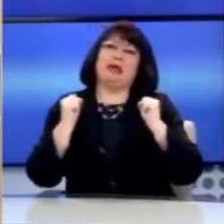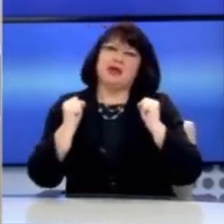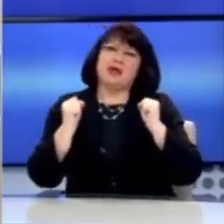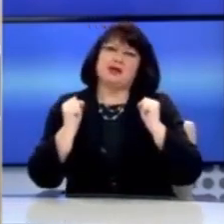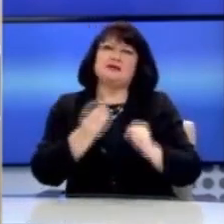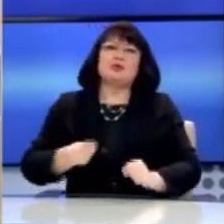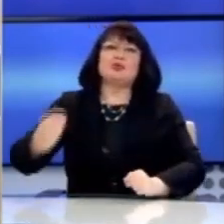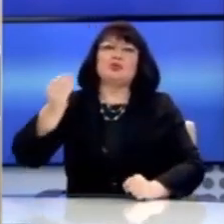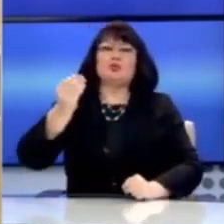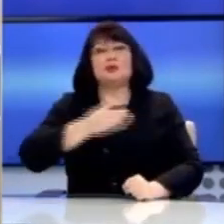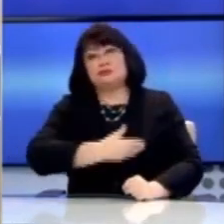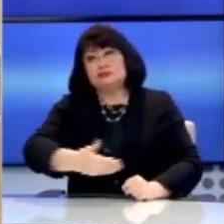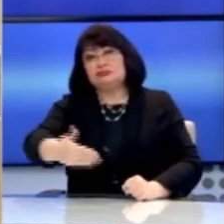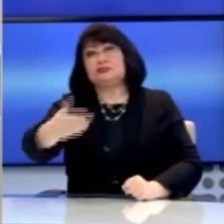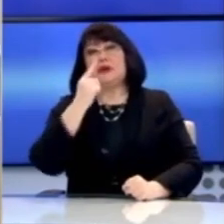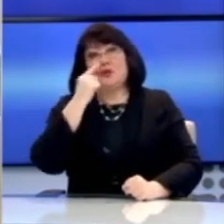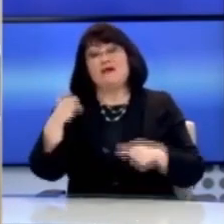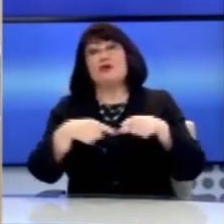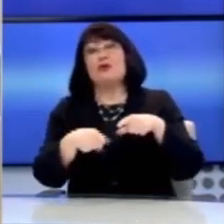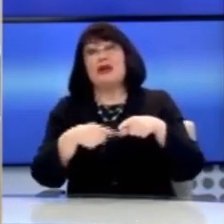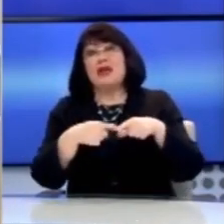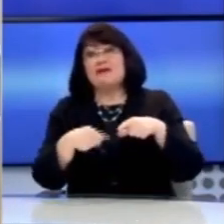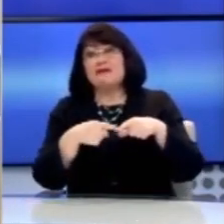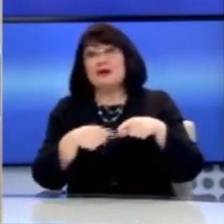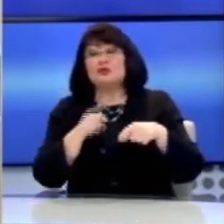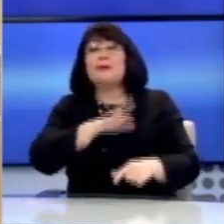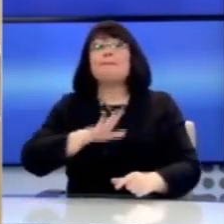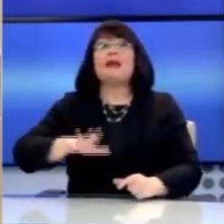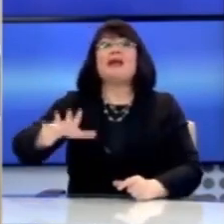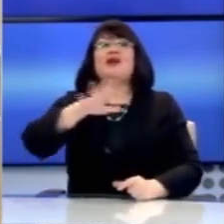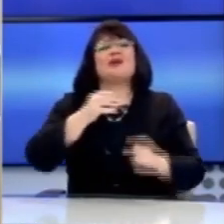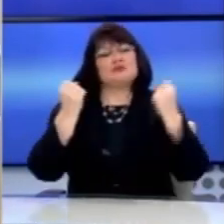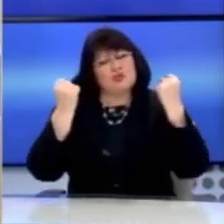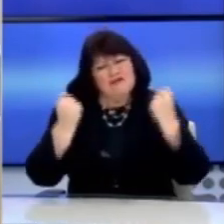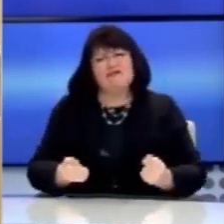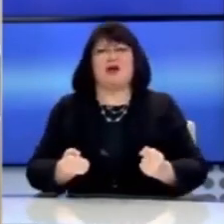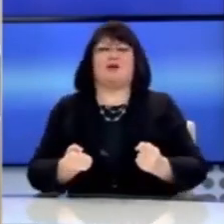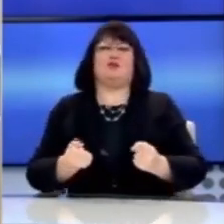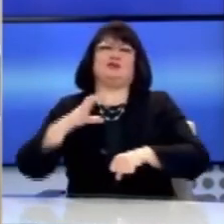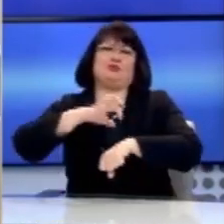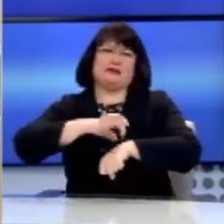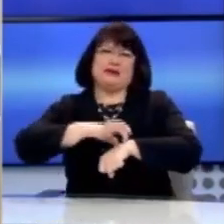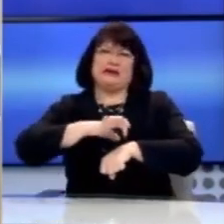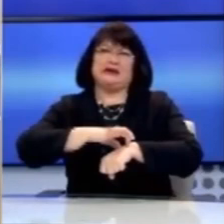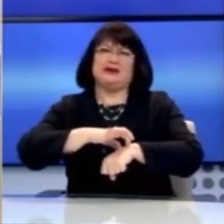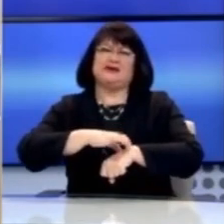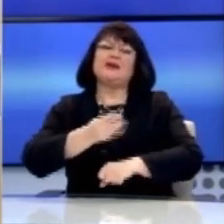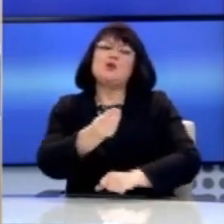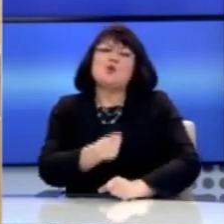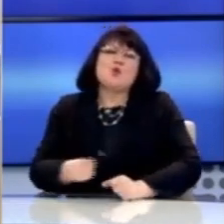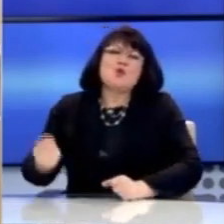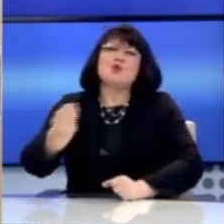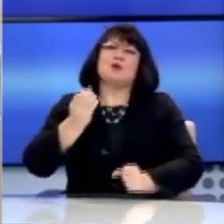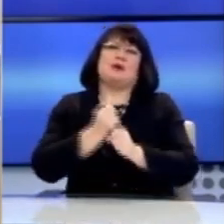οι οποίοι ειδικά κατά τη διάρκεια του Νοεμβρίου και του Δεκεμβρίου, στις περιοχές οι οποίες επιβαρύνθηκαν ιδιαίτερα από τον COVID, υπερέβαλαν